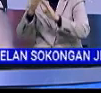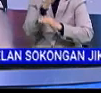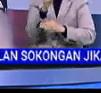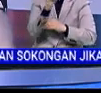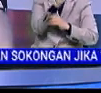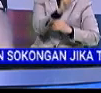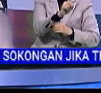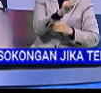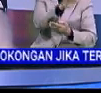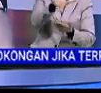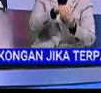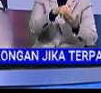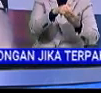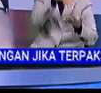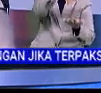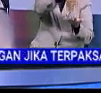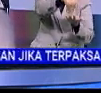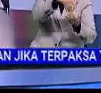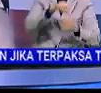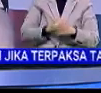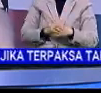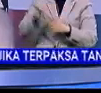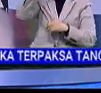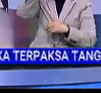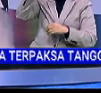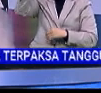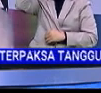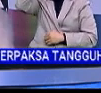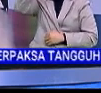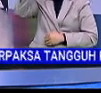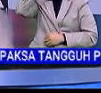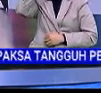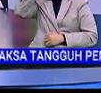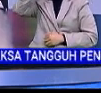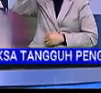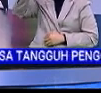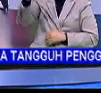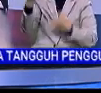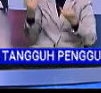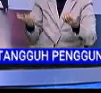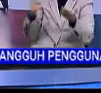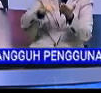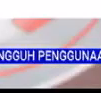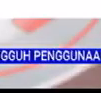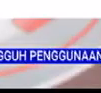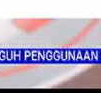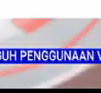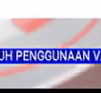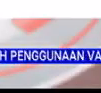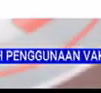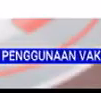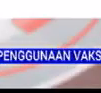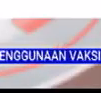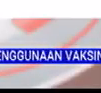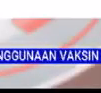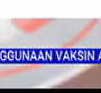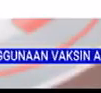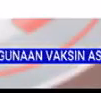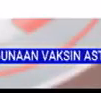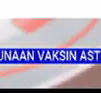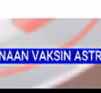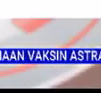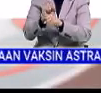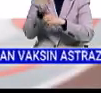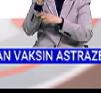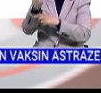satu kluster pusat tahanan. Johor, Selangor, Kelantan dan Putrajaya melaporkan lima kluster membabitkan tempat kerja.